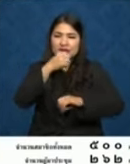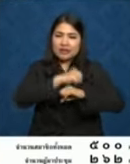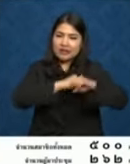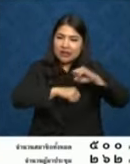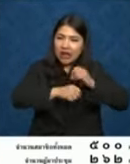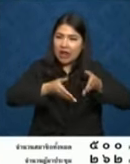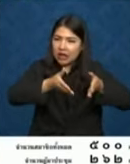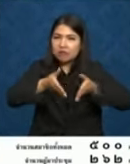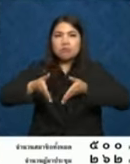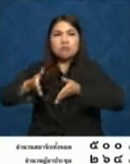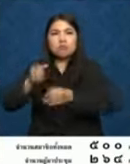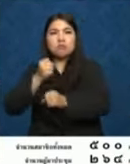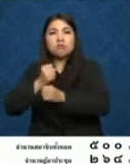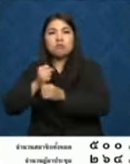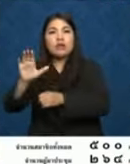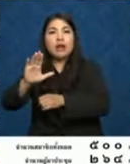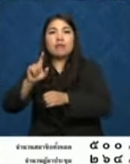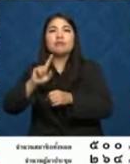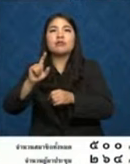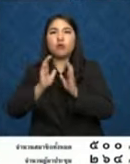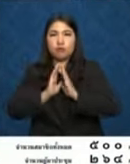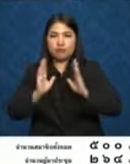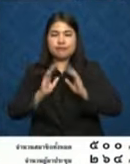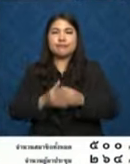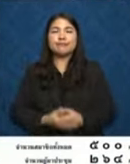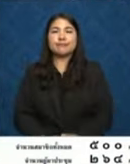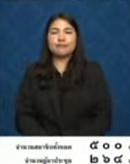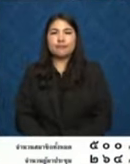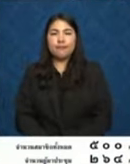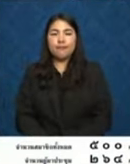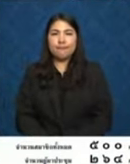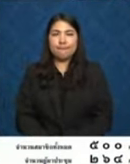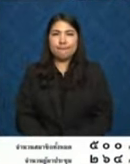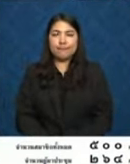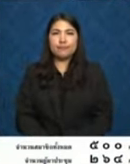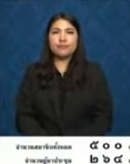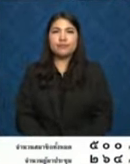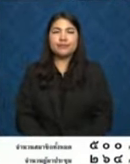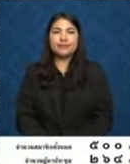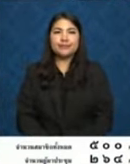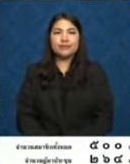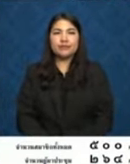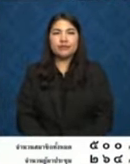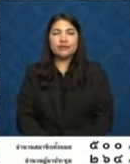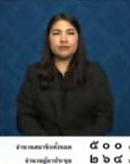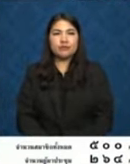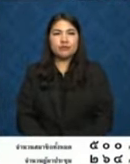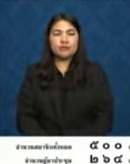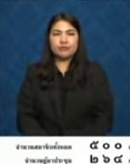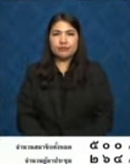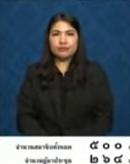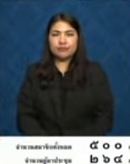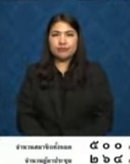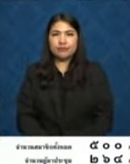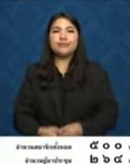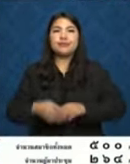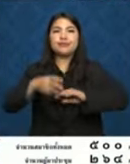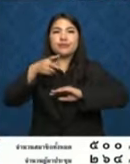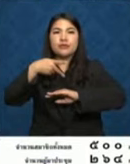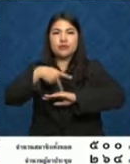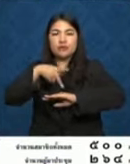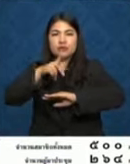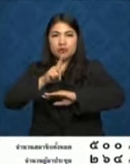านครับ ขอบคุณครับขอเชิญท่านณัฐหงชูเวศครับ เรียนท่านประธานสภาผ